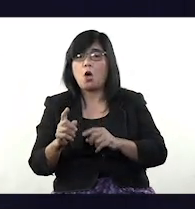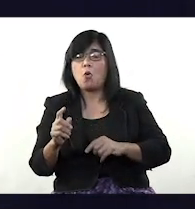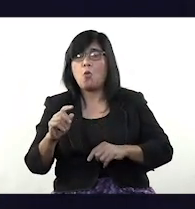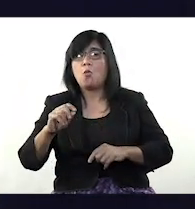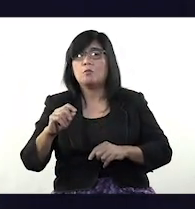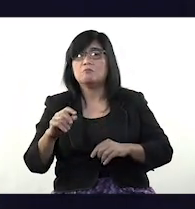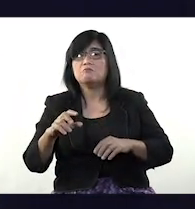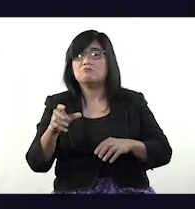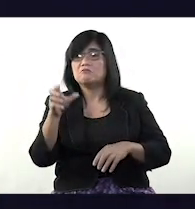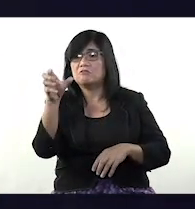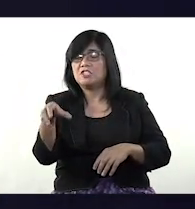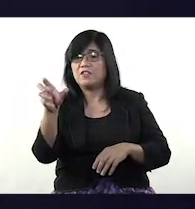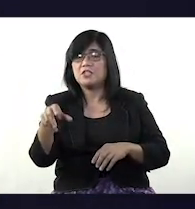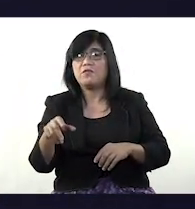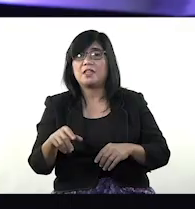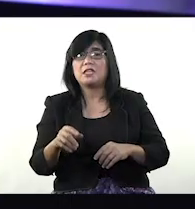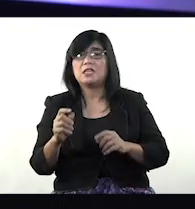engkaulah simetris